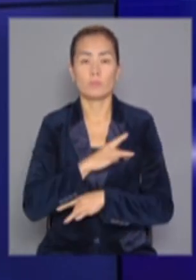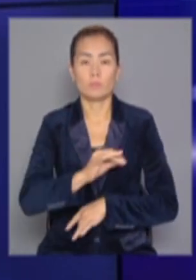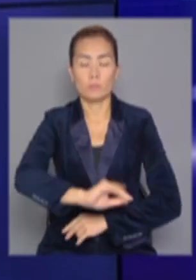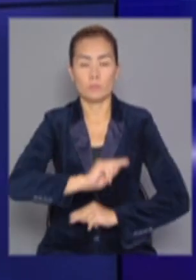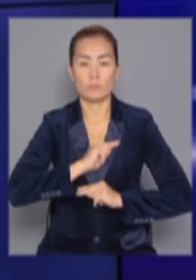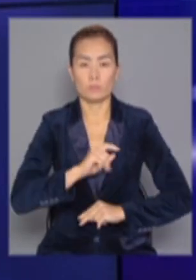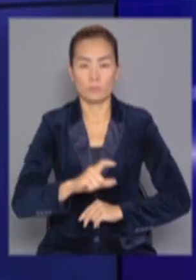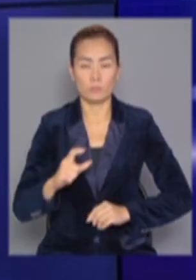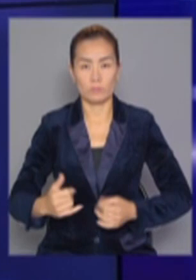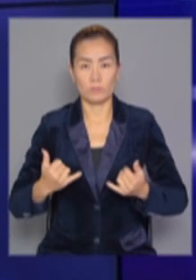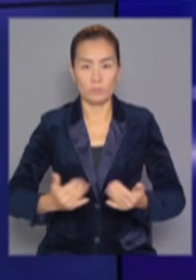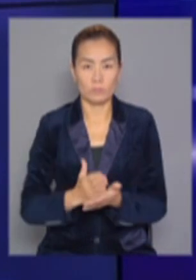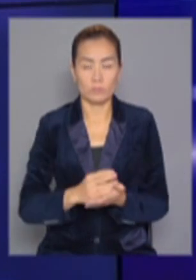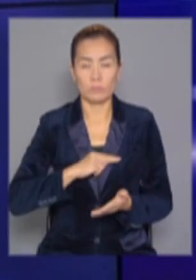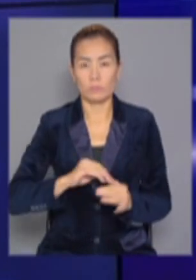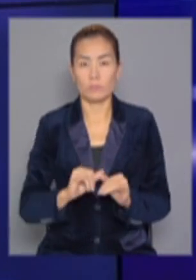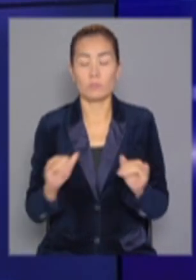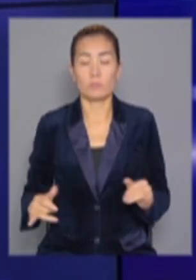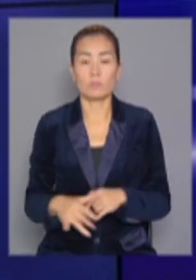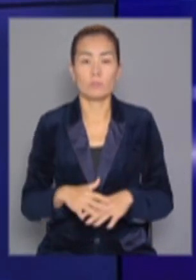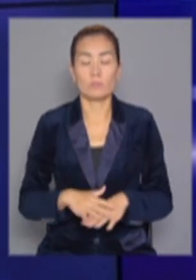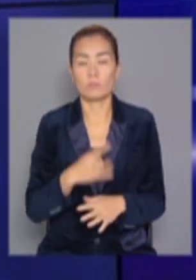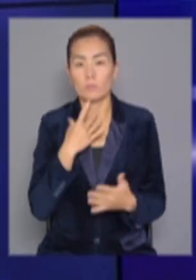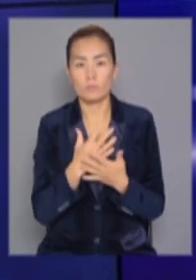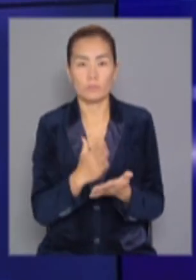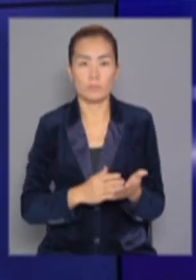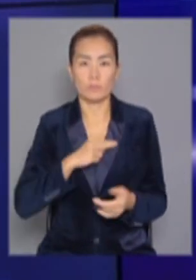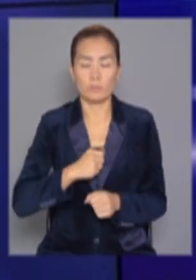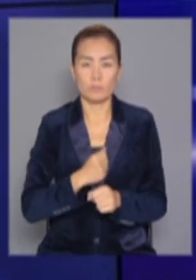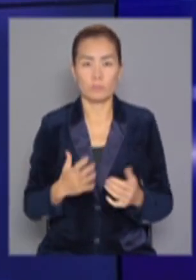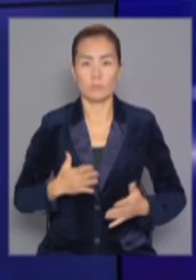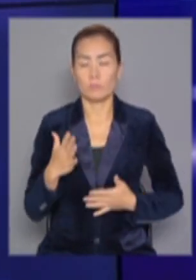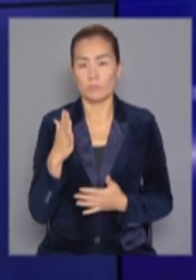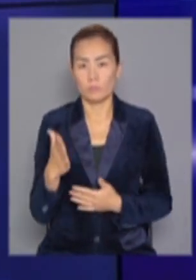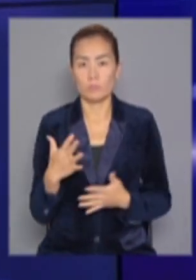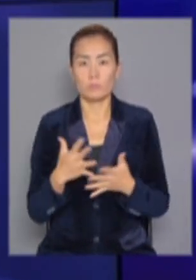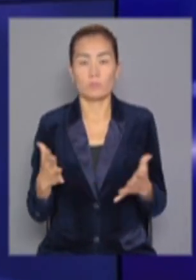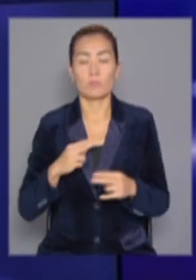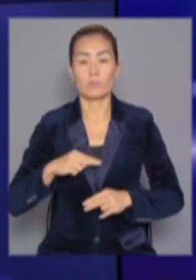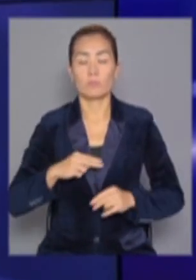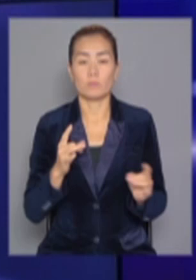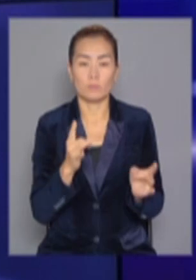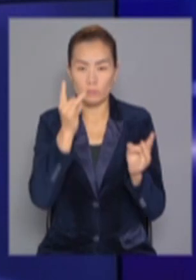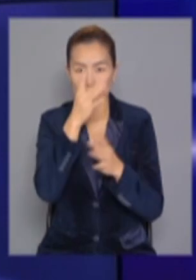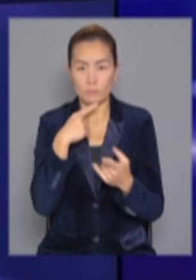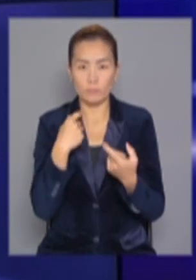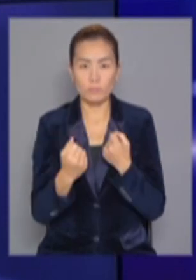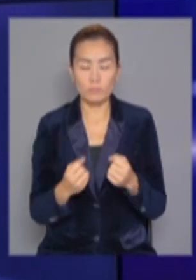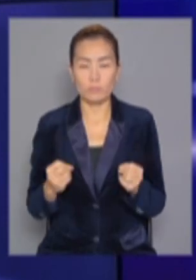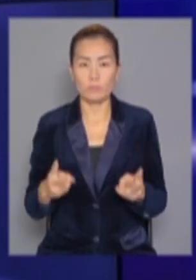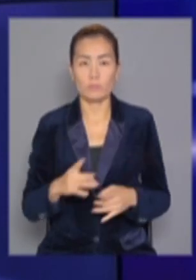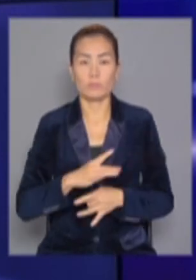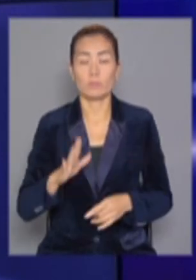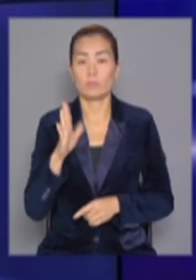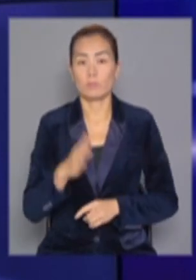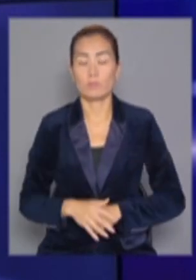еңбек адамдарының қоғамдағы қызметін арттыру, халыққа көрсеткен қызметтерін ынталандыруға, көпшілдік еңбек дәстүрлерін нығайтуға арналған